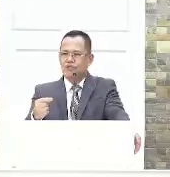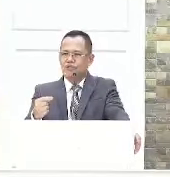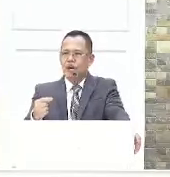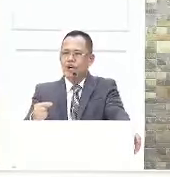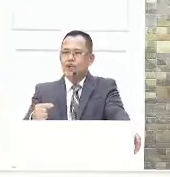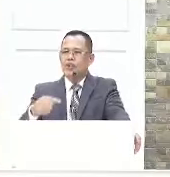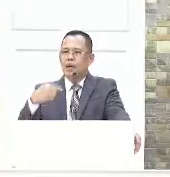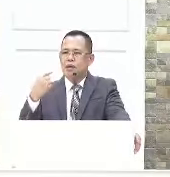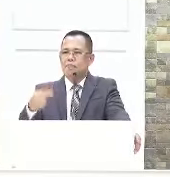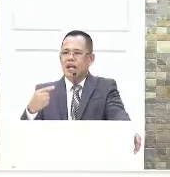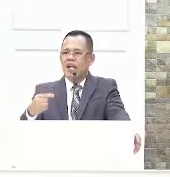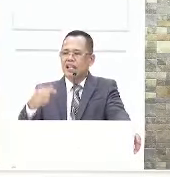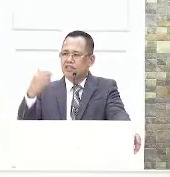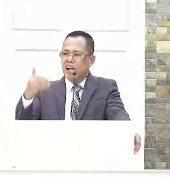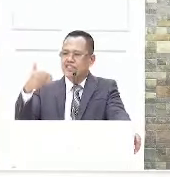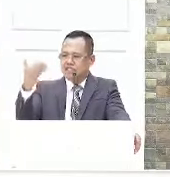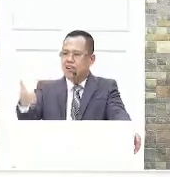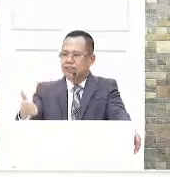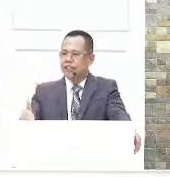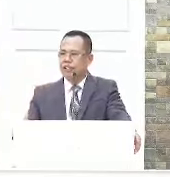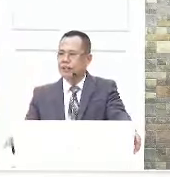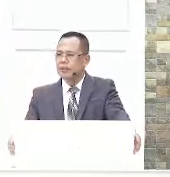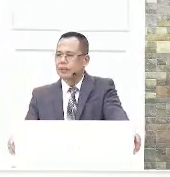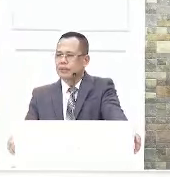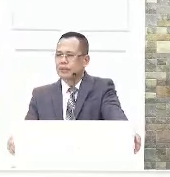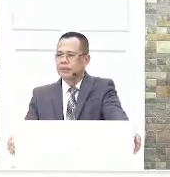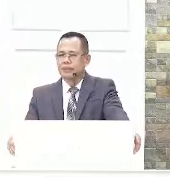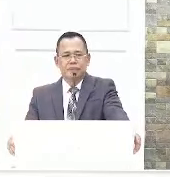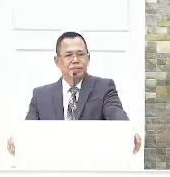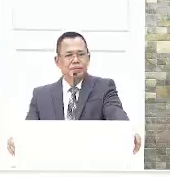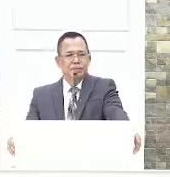Diyos yung nagbibigay ng tights and